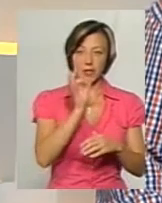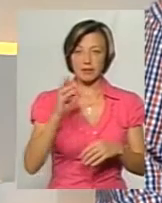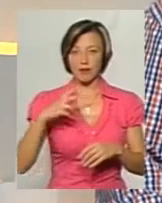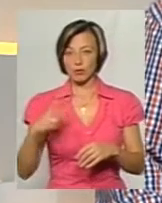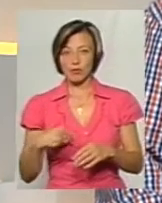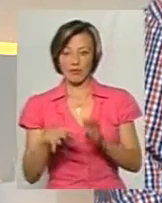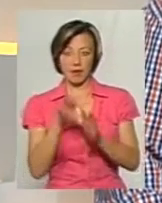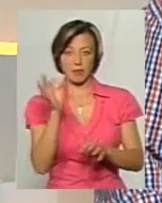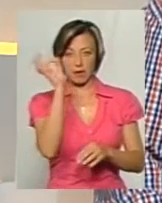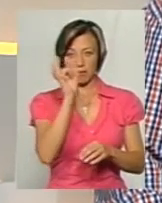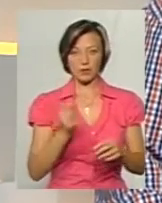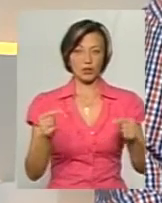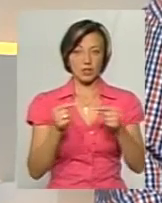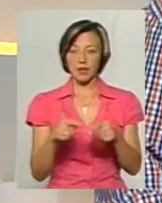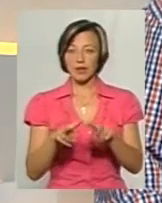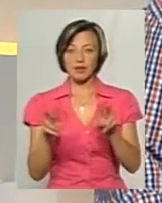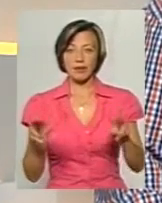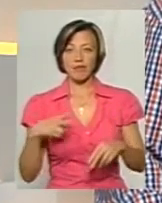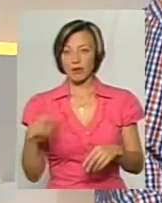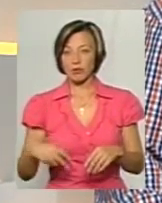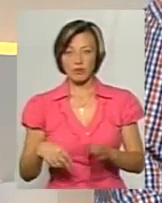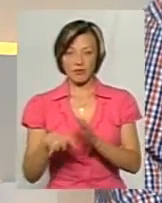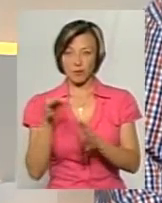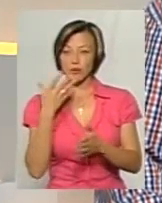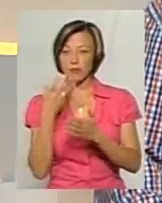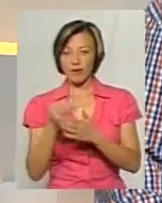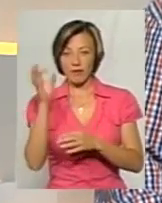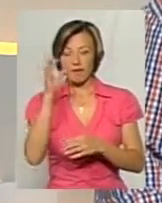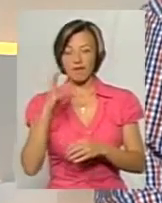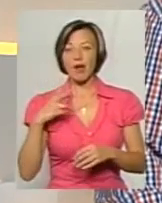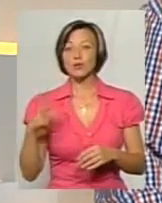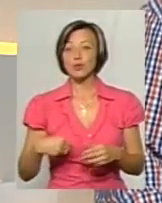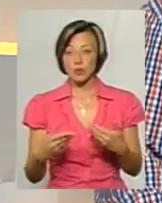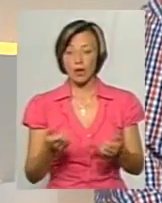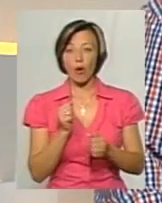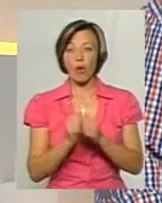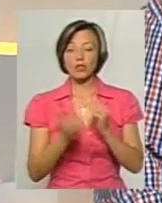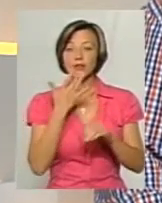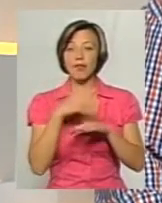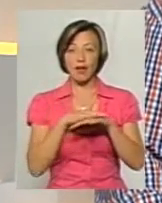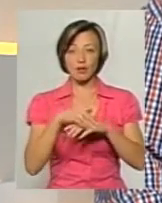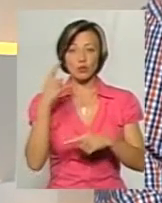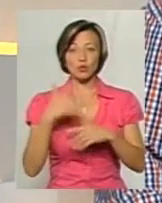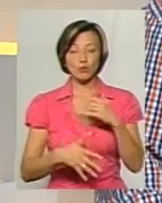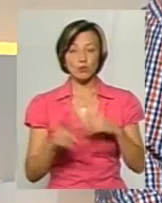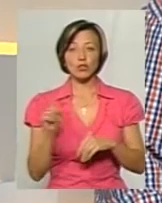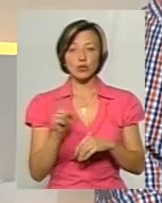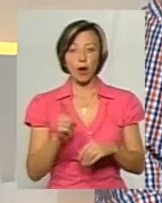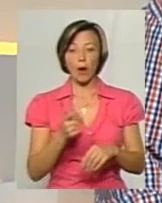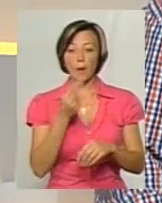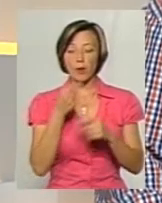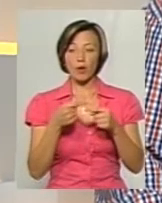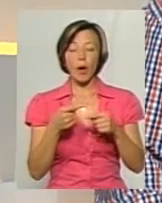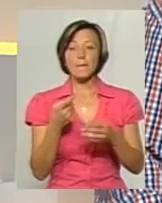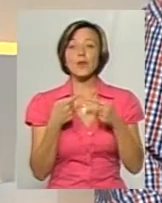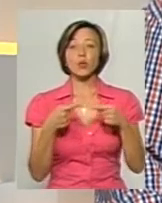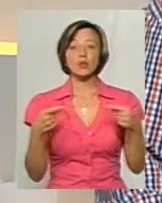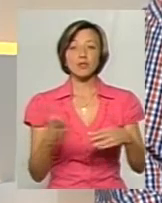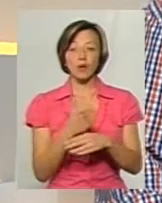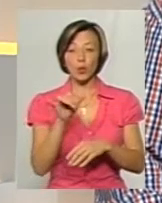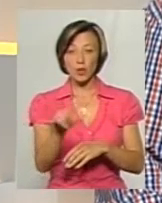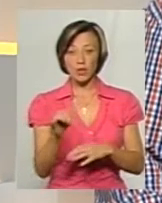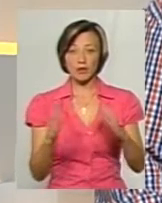це однозначно. І так само французи виберуть французький. Кожна нація, розуміючи те, що продукція, яка вироблена в